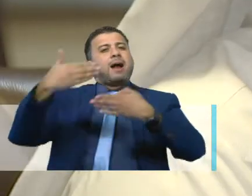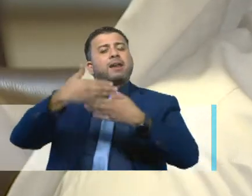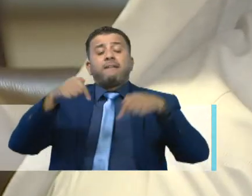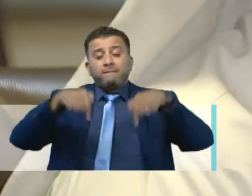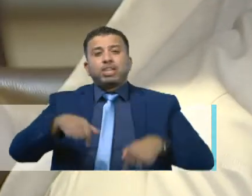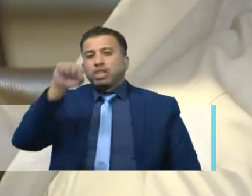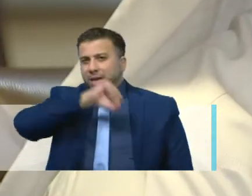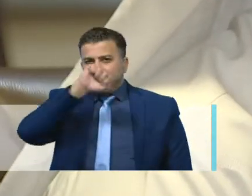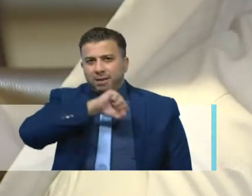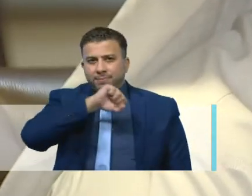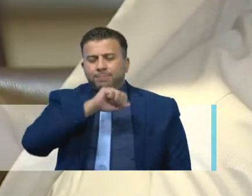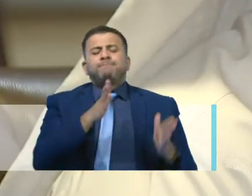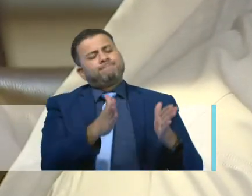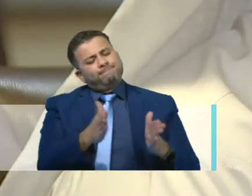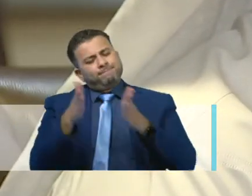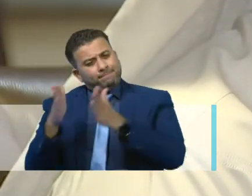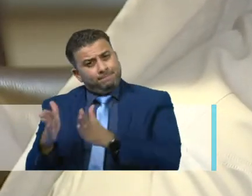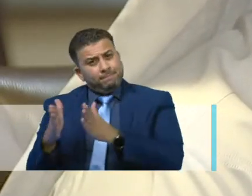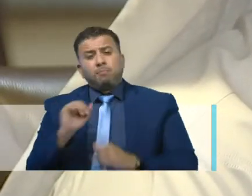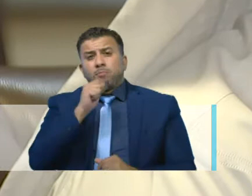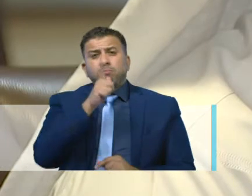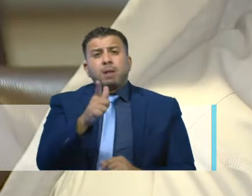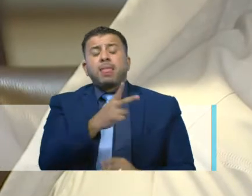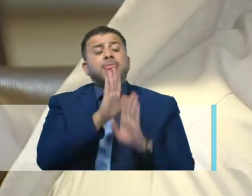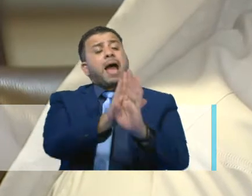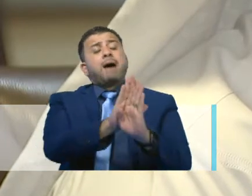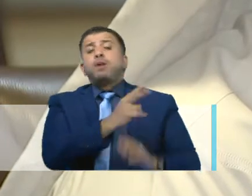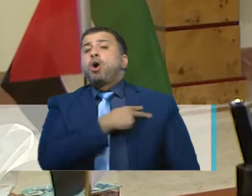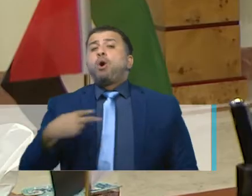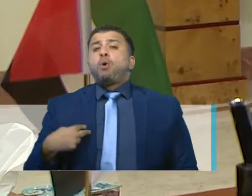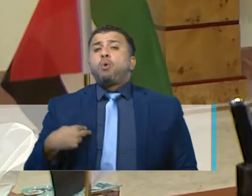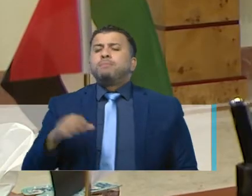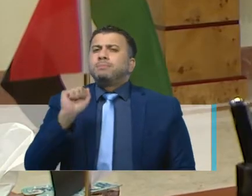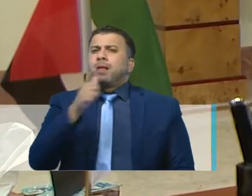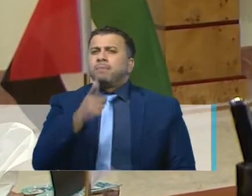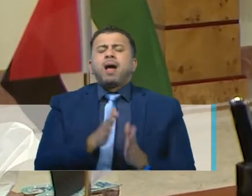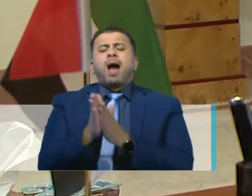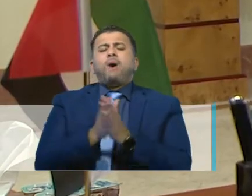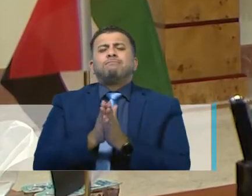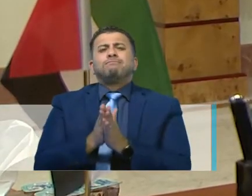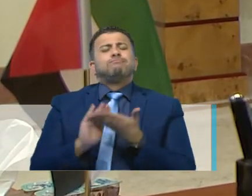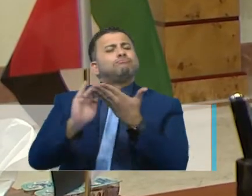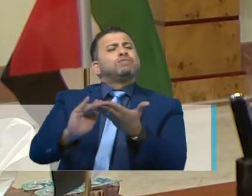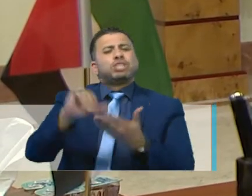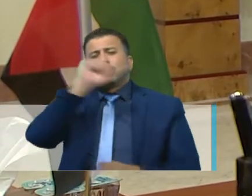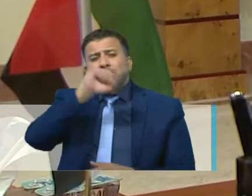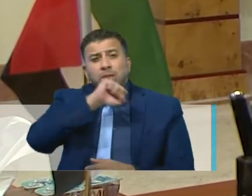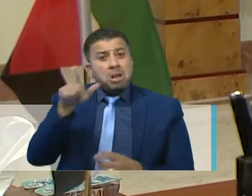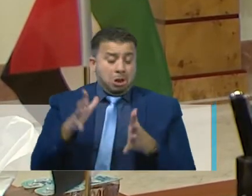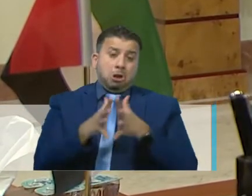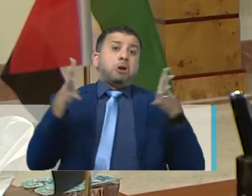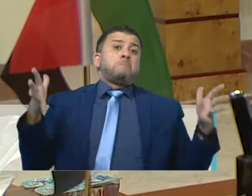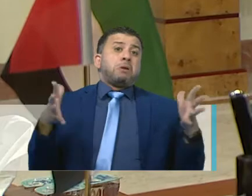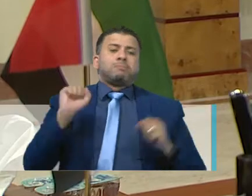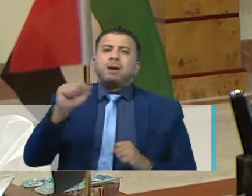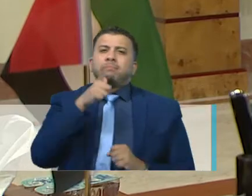الإمارة. في الجانب الآخر، كان للدعم الحكومي والحوافز المقدمة من حكومة الشارقة تأثير كبير في